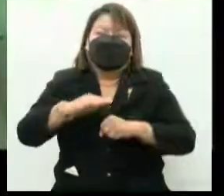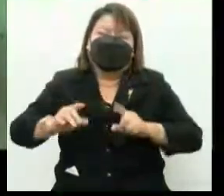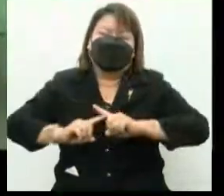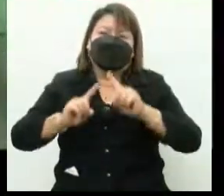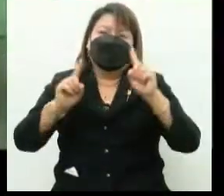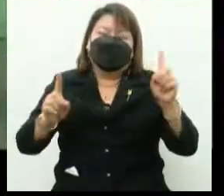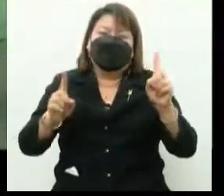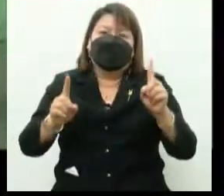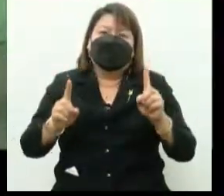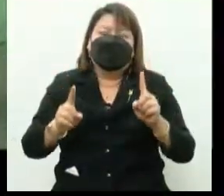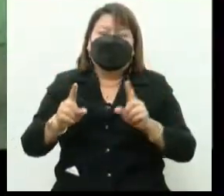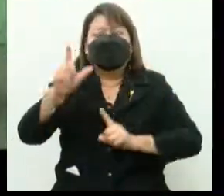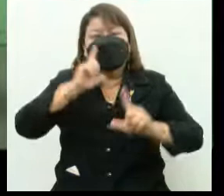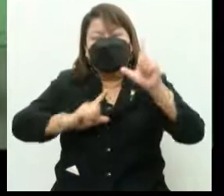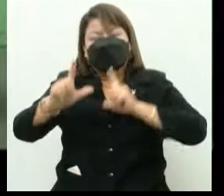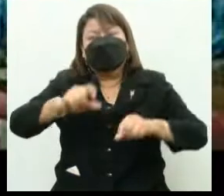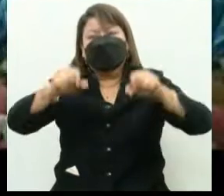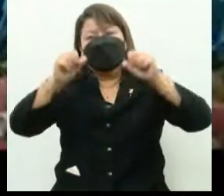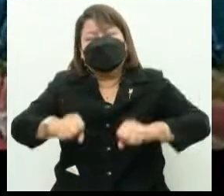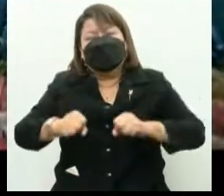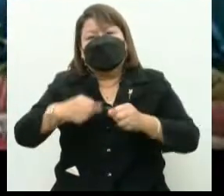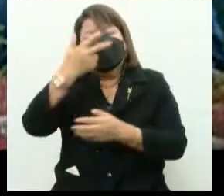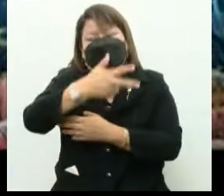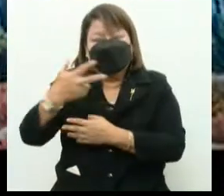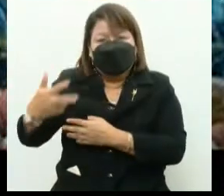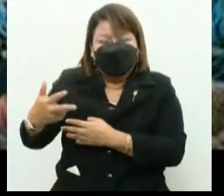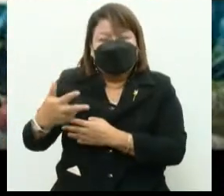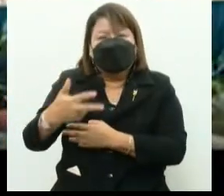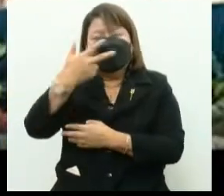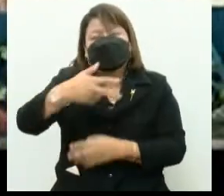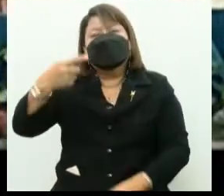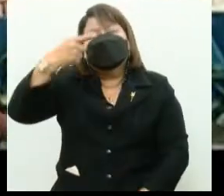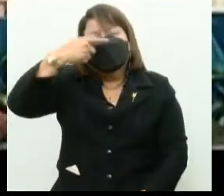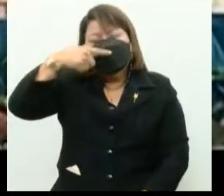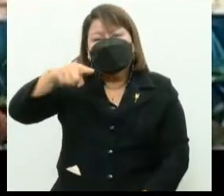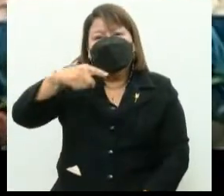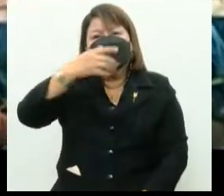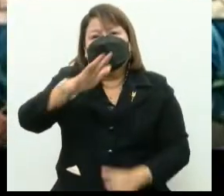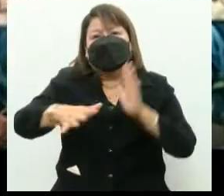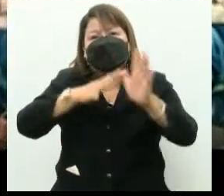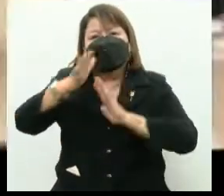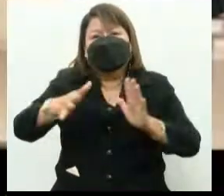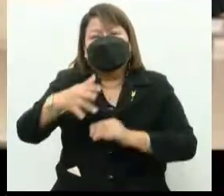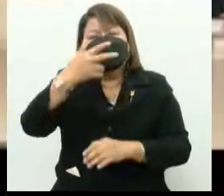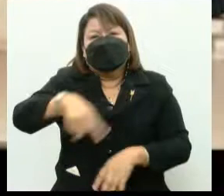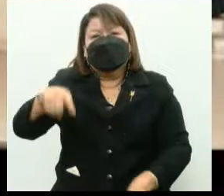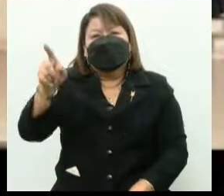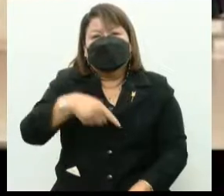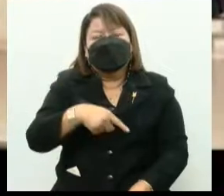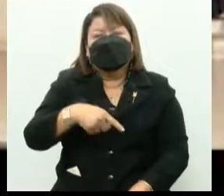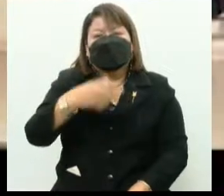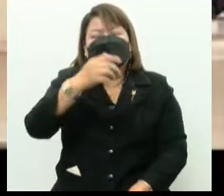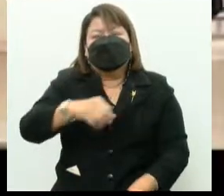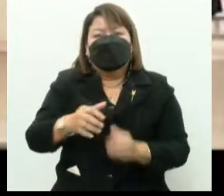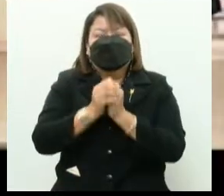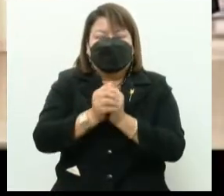างๆไม่ว่าจะเป็นการแสดงความสามารถทางด้านภาษาได้แก่ภาษาไทยภาษามือภาษาอังกฤษภาษาจีนและภาษ